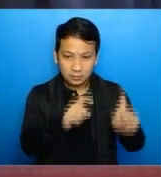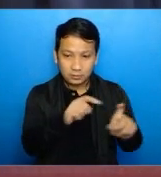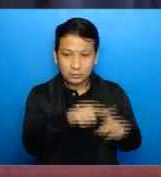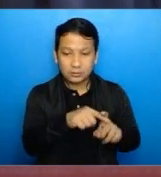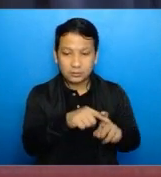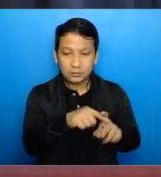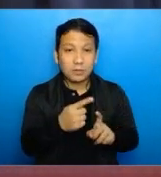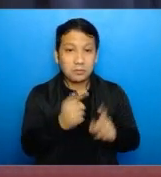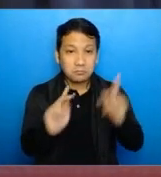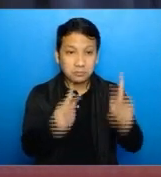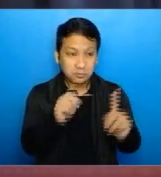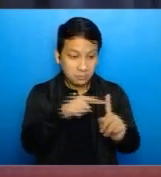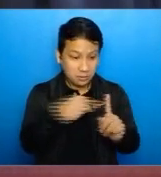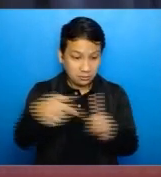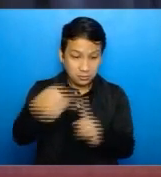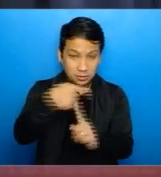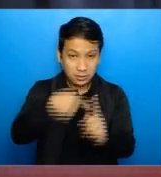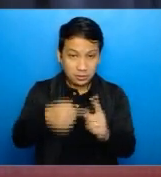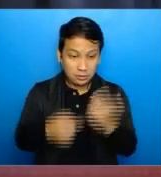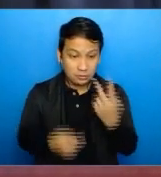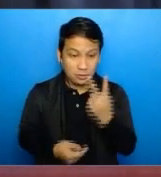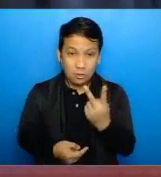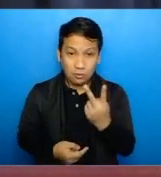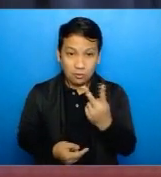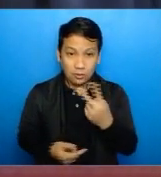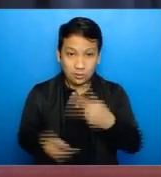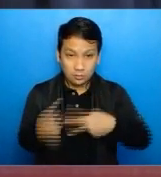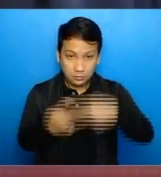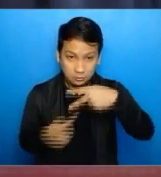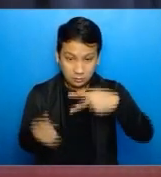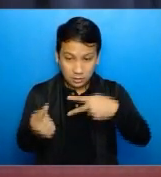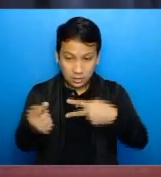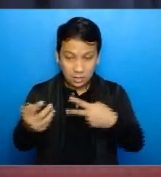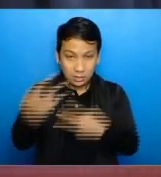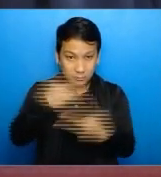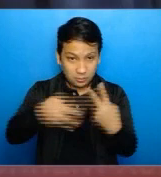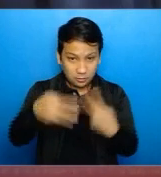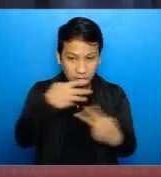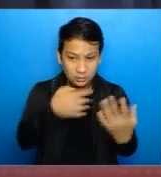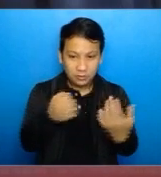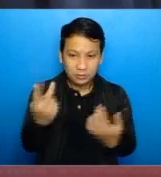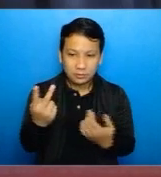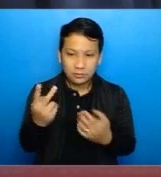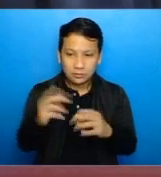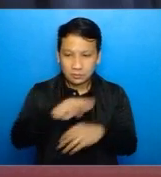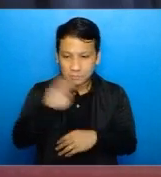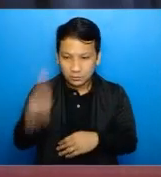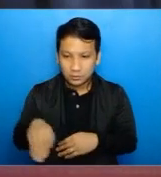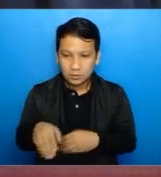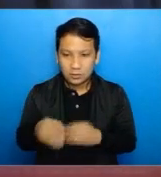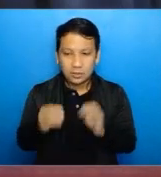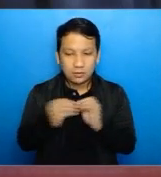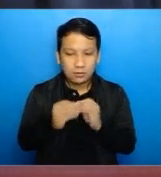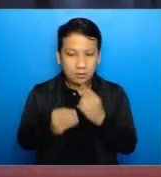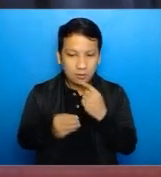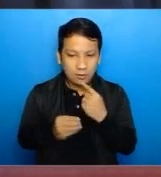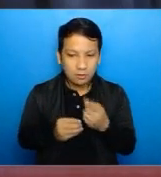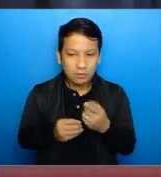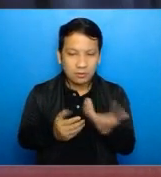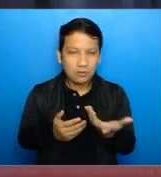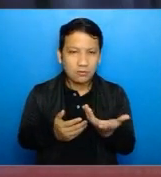taong nakasalumuha nung dalawang taga-Maynila. Now, and most of them, no, almost